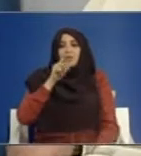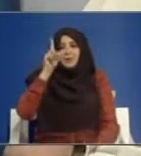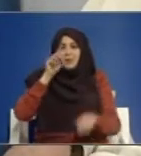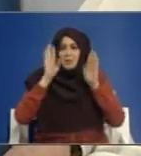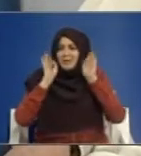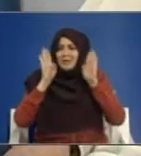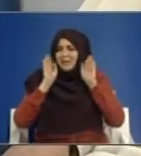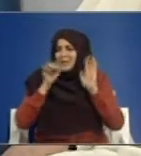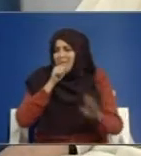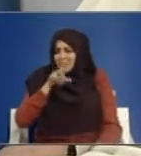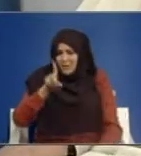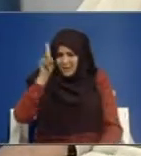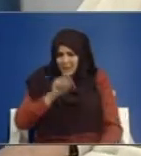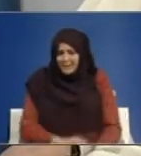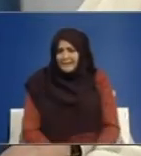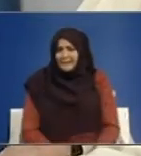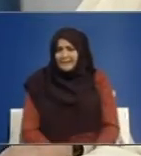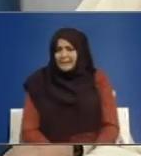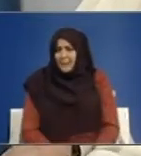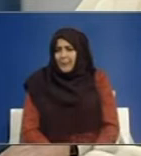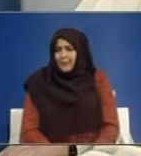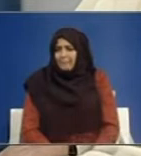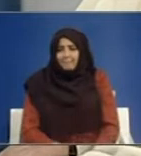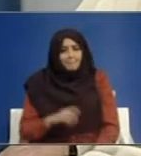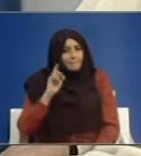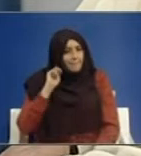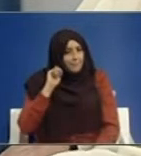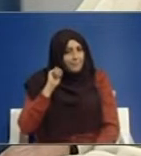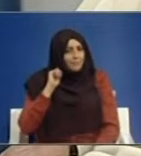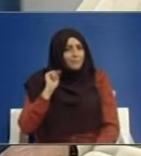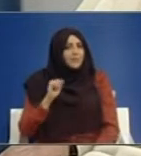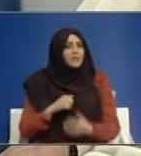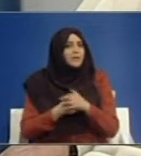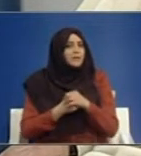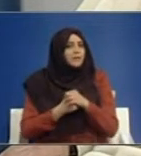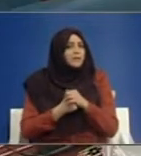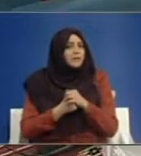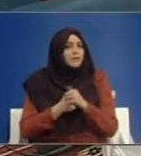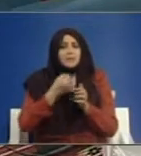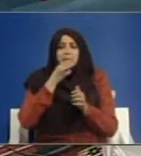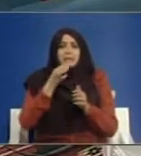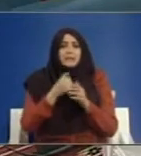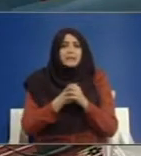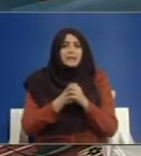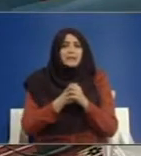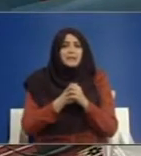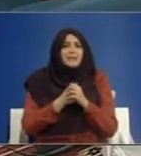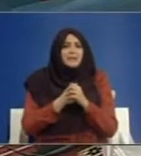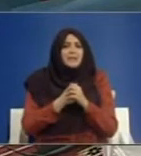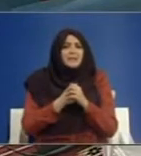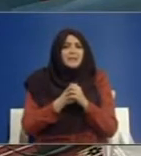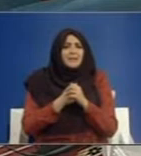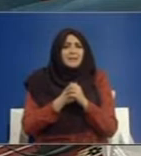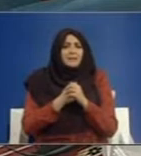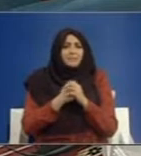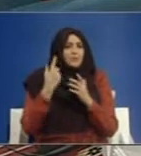والسلام على رسول الله صلى الله عليه وسلم. في الحقيقة من الغريب أن نسمع مثل